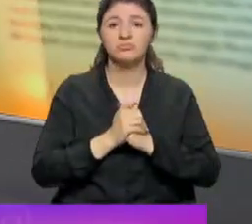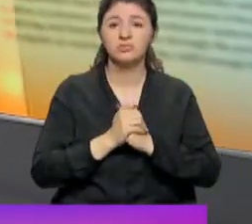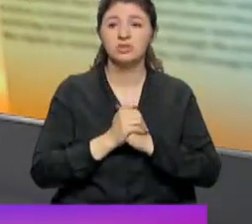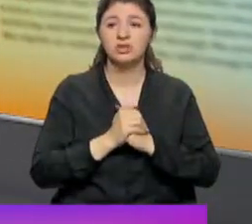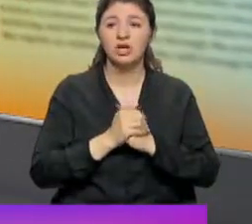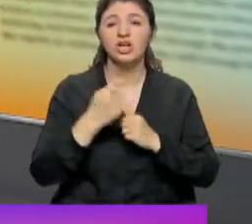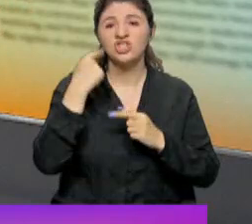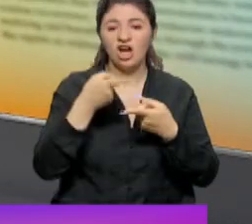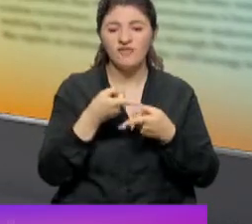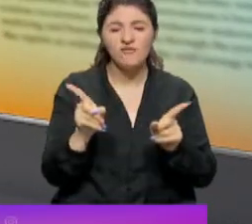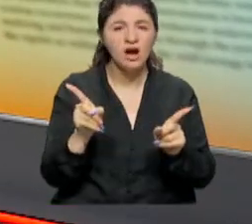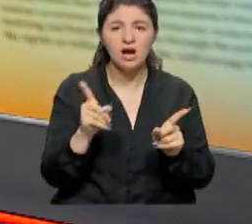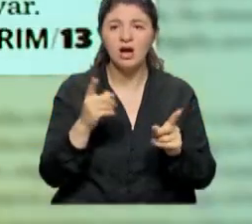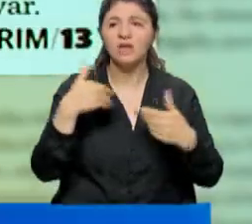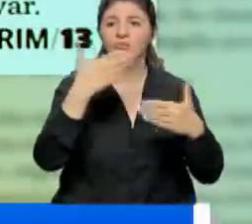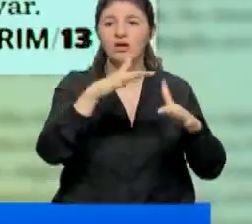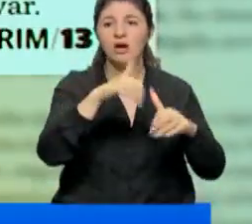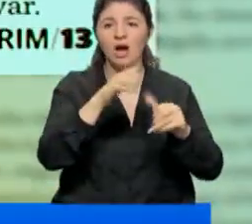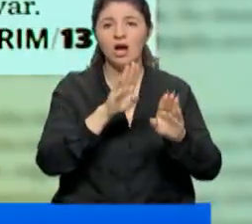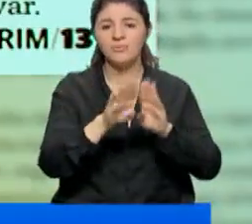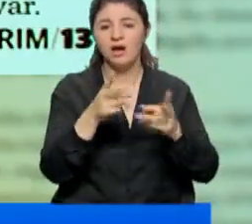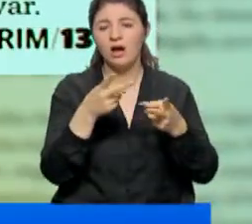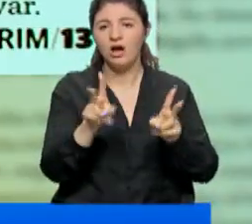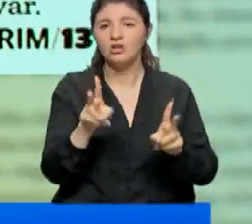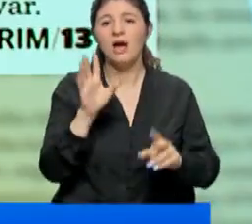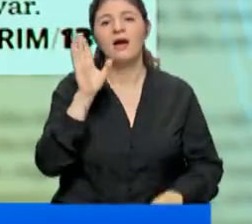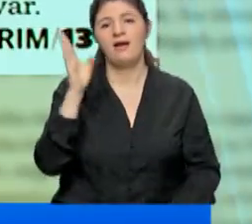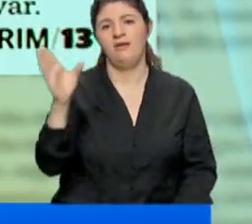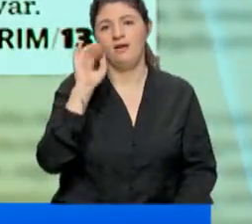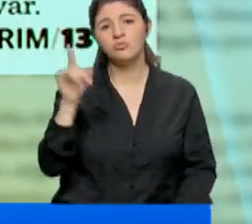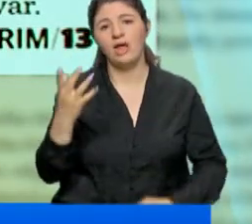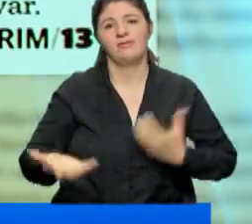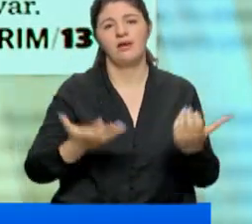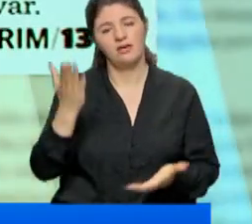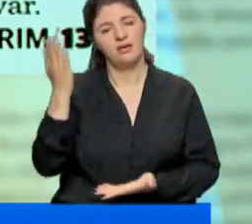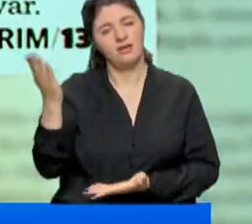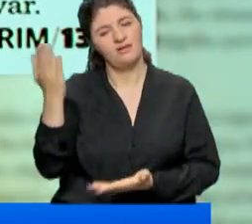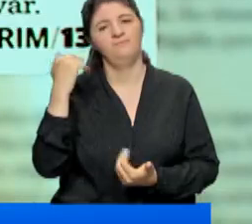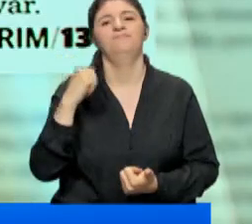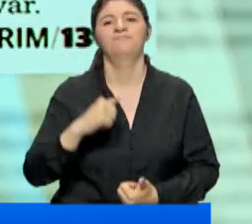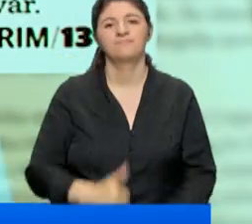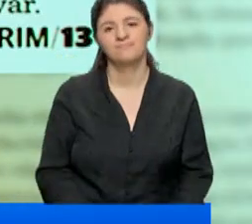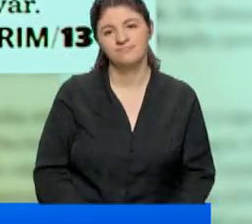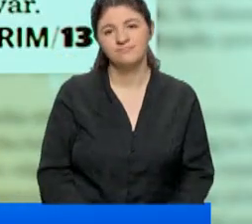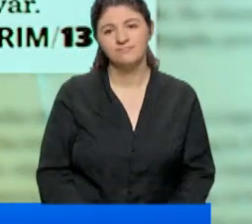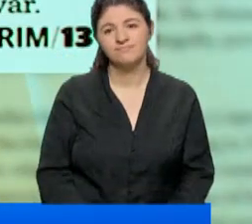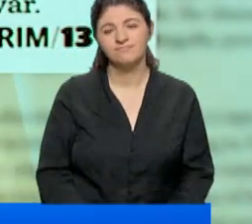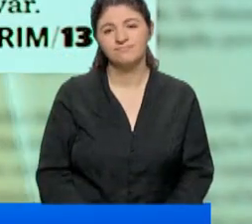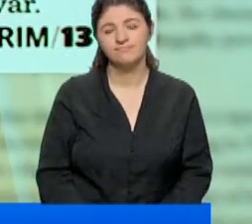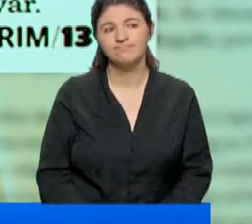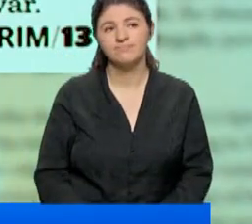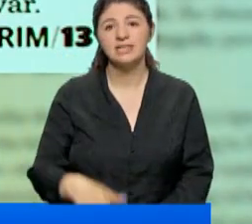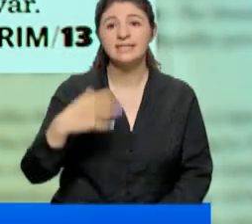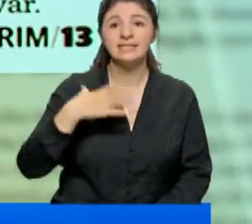bu şeker açığı ithalat taka Parladı ha Buyrun buyrun burdan yakın bu